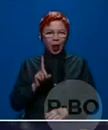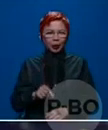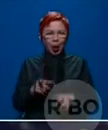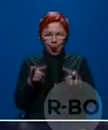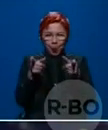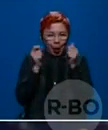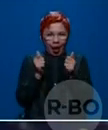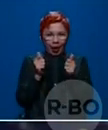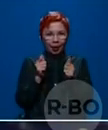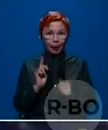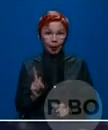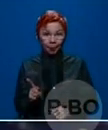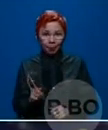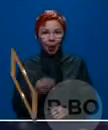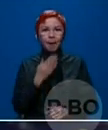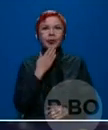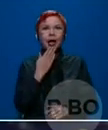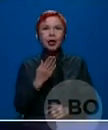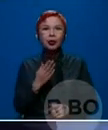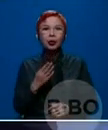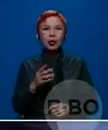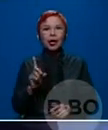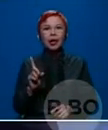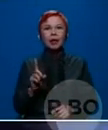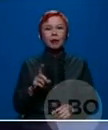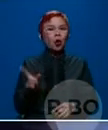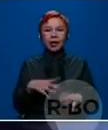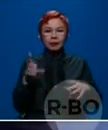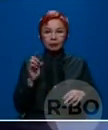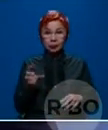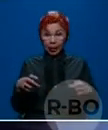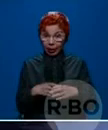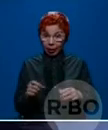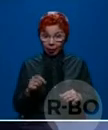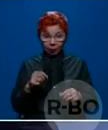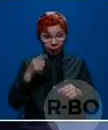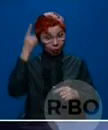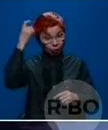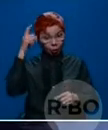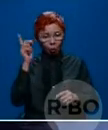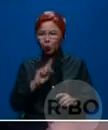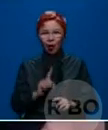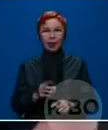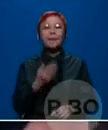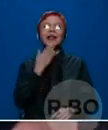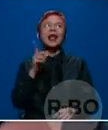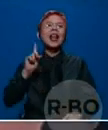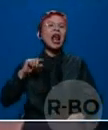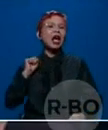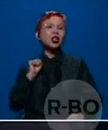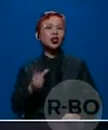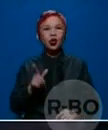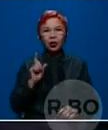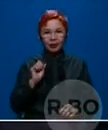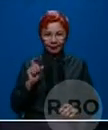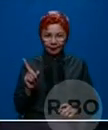menarik karena pertanyaan yang diajukan bukan berasal dari tim panelis tetapi dari para paslon sendiri terbuka ruang